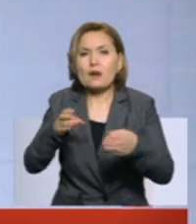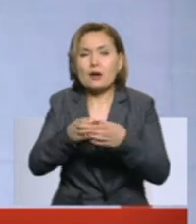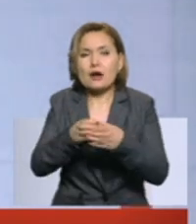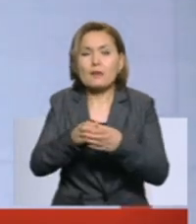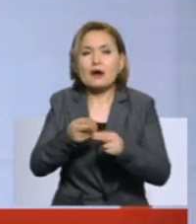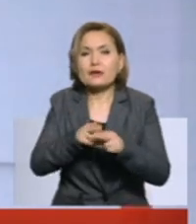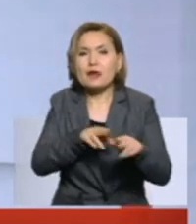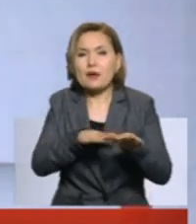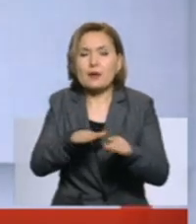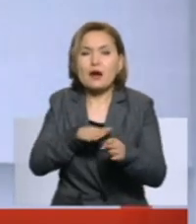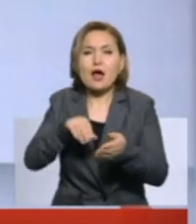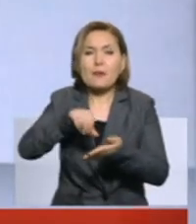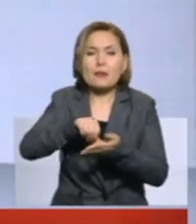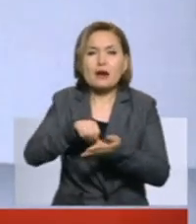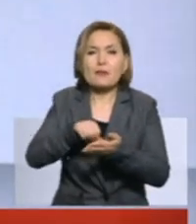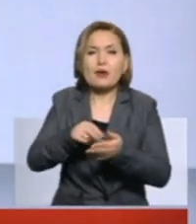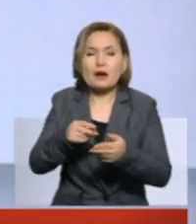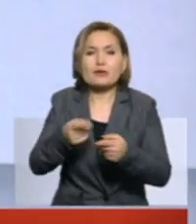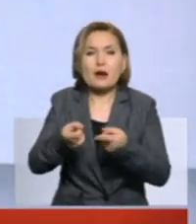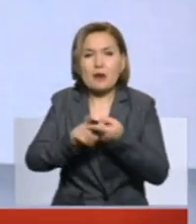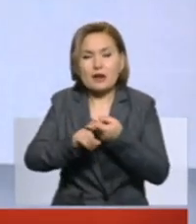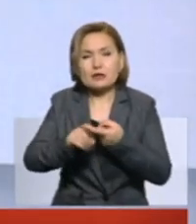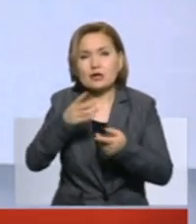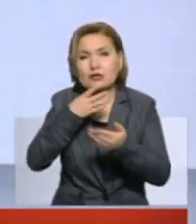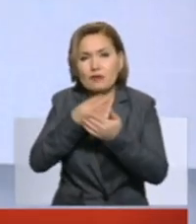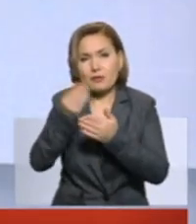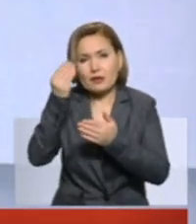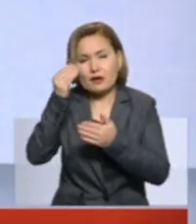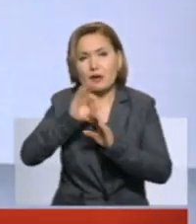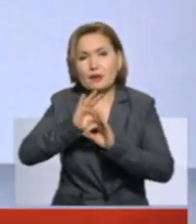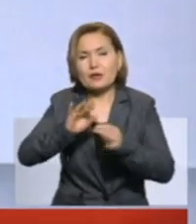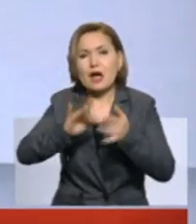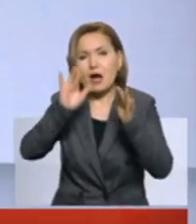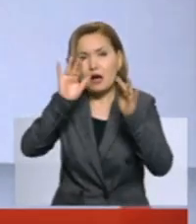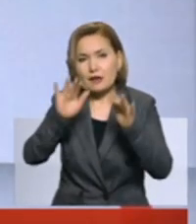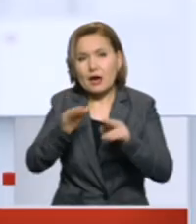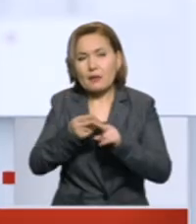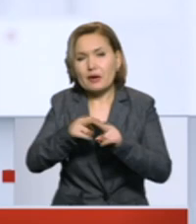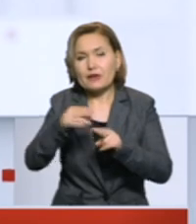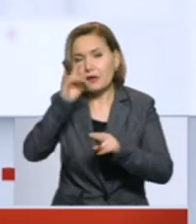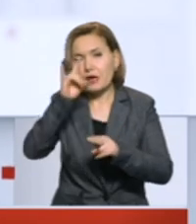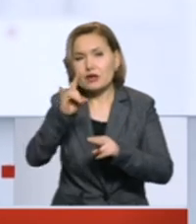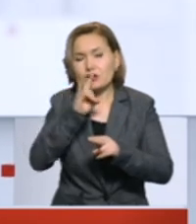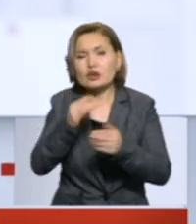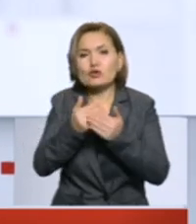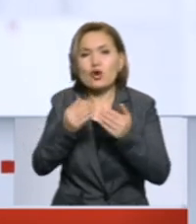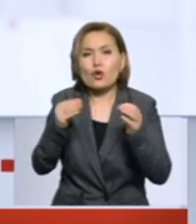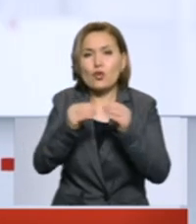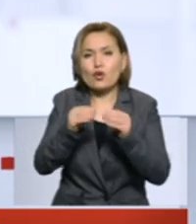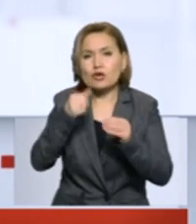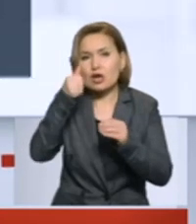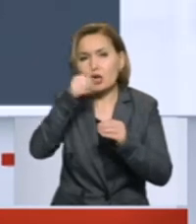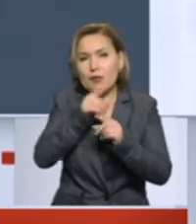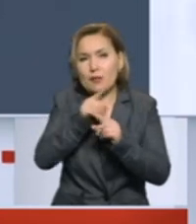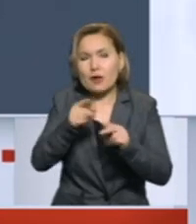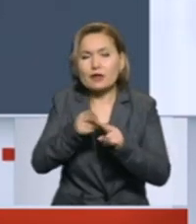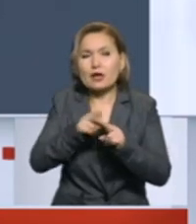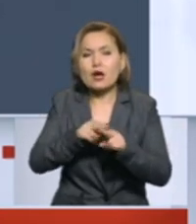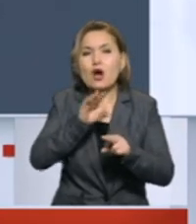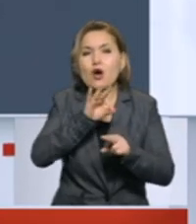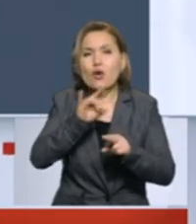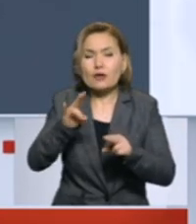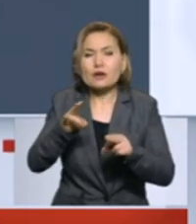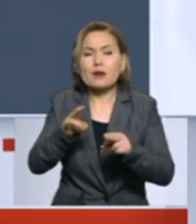ұйымының бітімгерлік миссиясына қатысуына байланысты пікір білдірді. Әлеуметтік желідегі парақшасына Қазақстан соңғы 10 жыл көлемінде Біркен